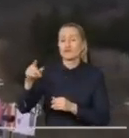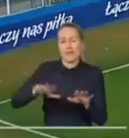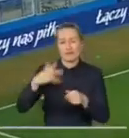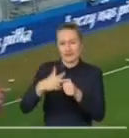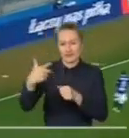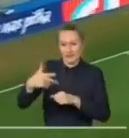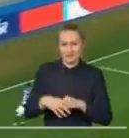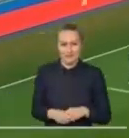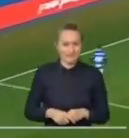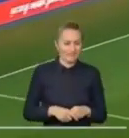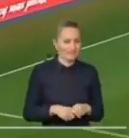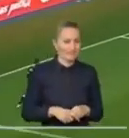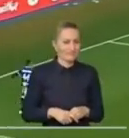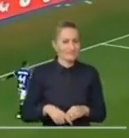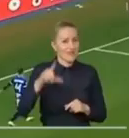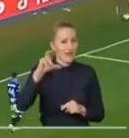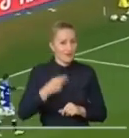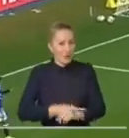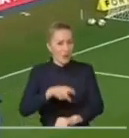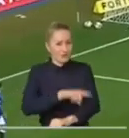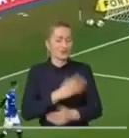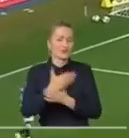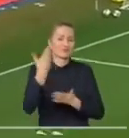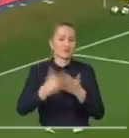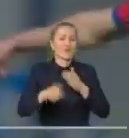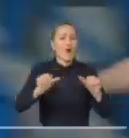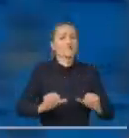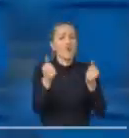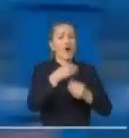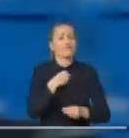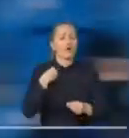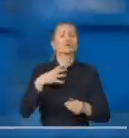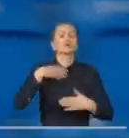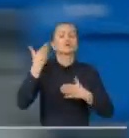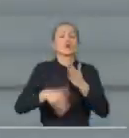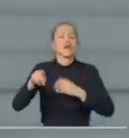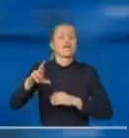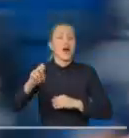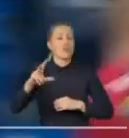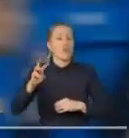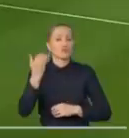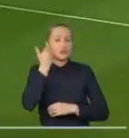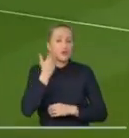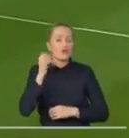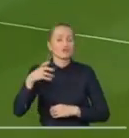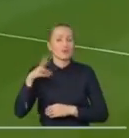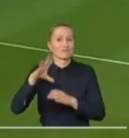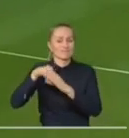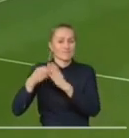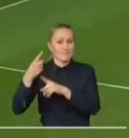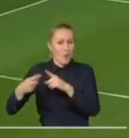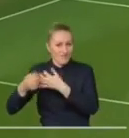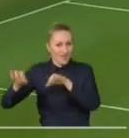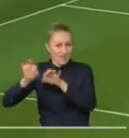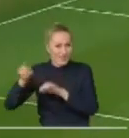32. Lech Poznań pożegnał się z Pucharem Polski. Na własnym stadionie przegrał z Rakowem Częstochowa, który zameldował się w półfinale rozgrywek. Trzecia drużyna